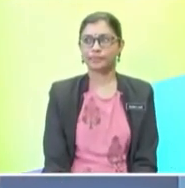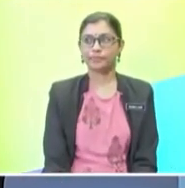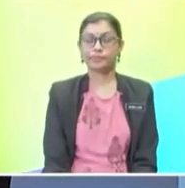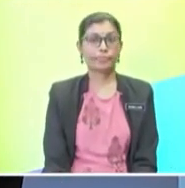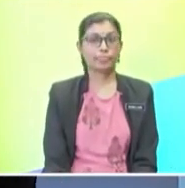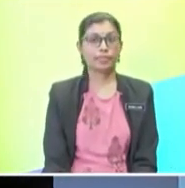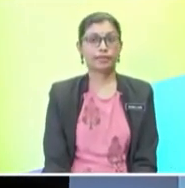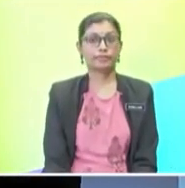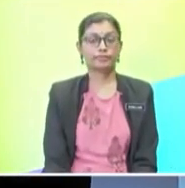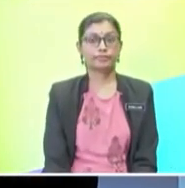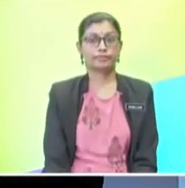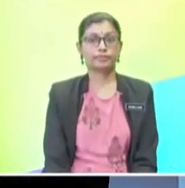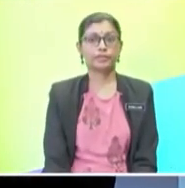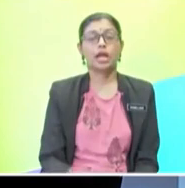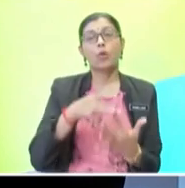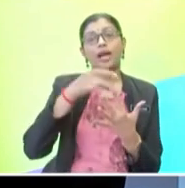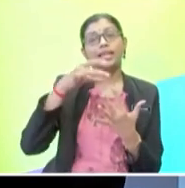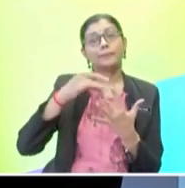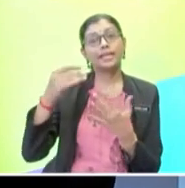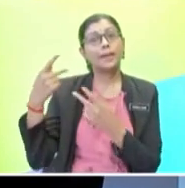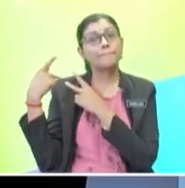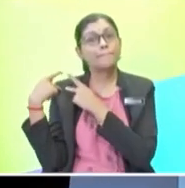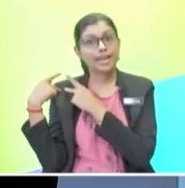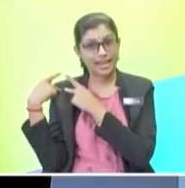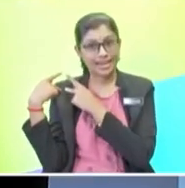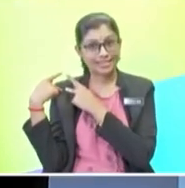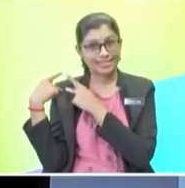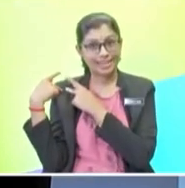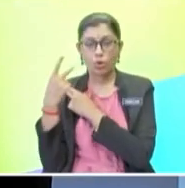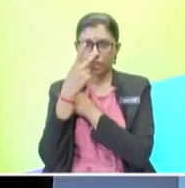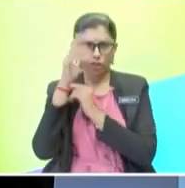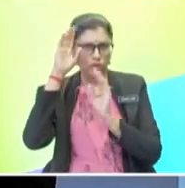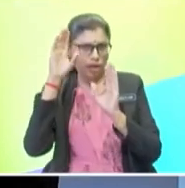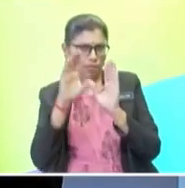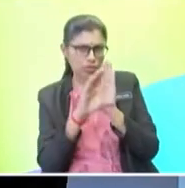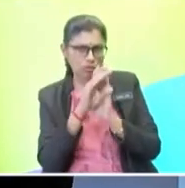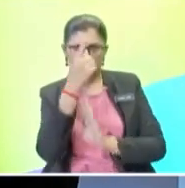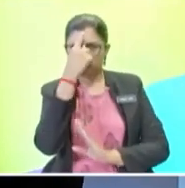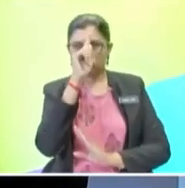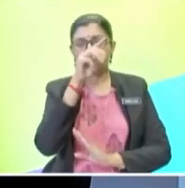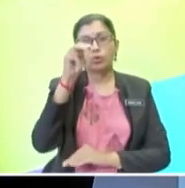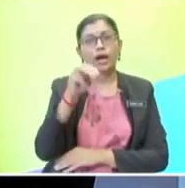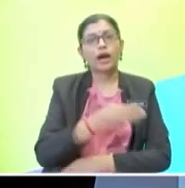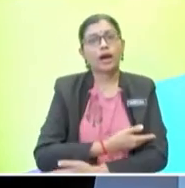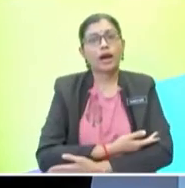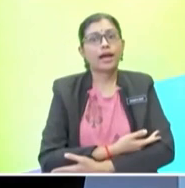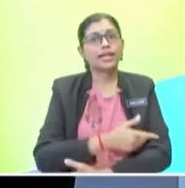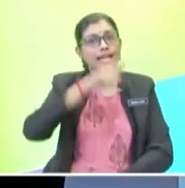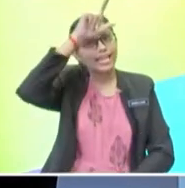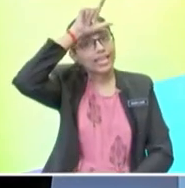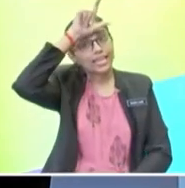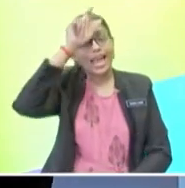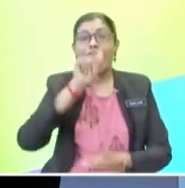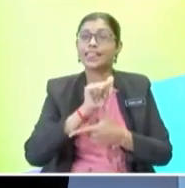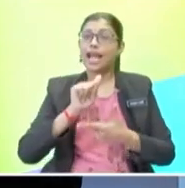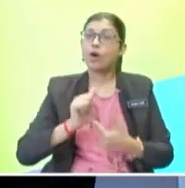akan buat memilih peranan. Sama ada gambar tersebut selalu dimainkan, selalu dilakukan oleh anak